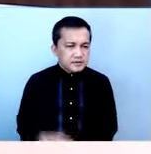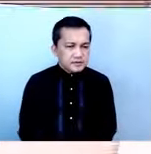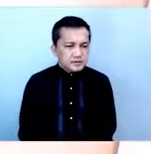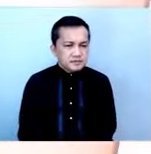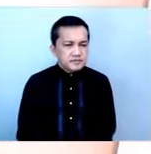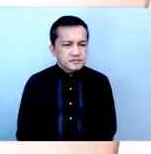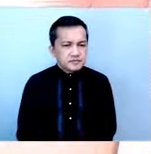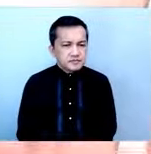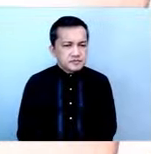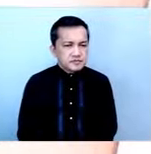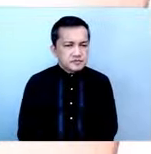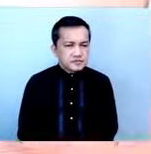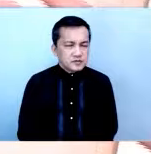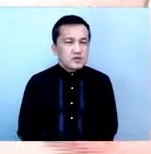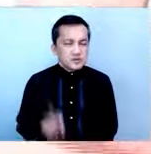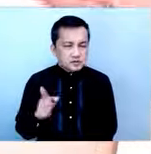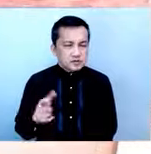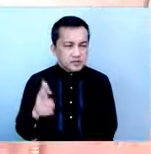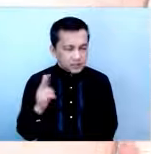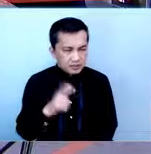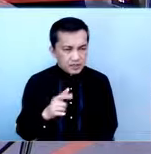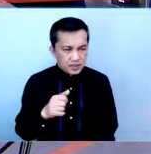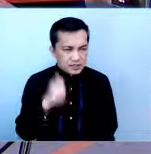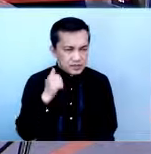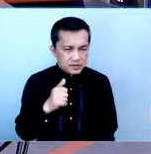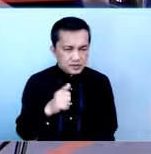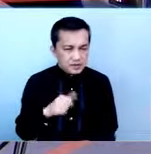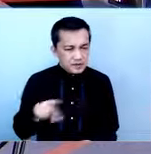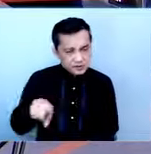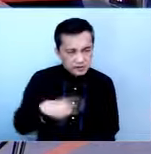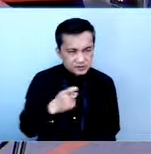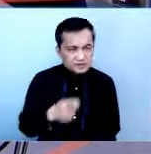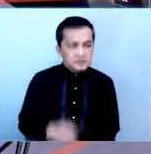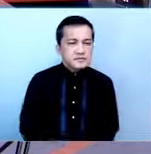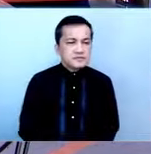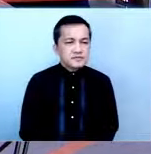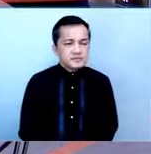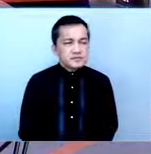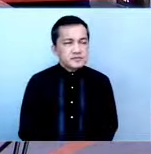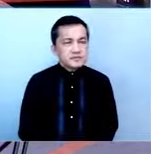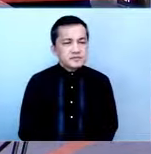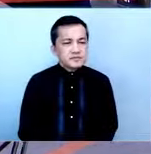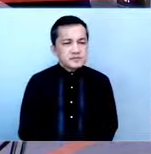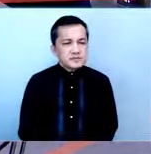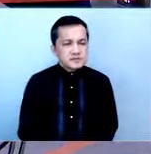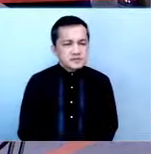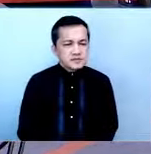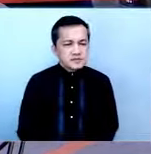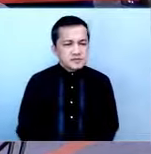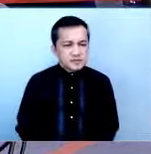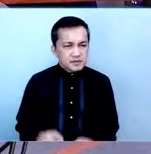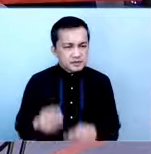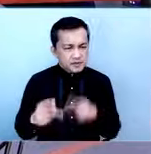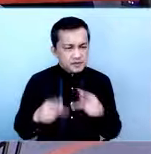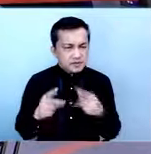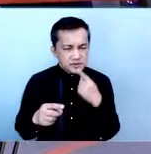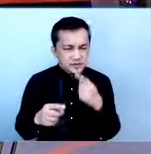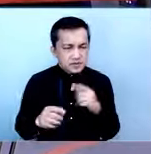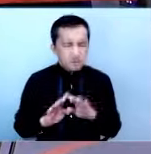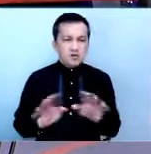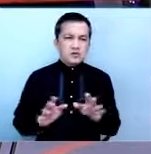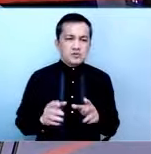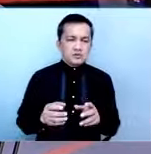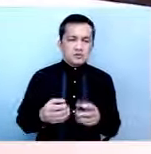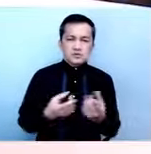yun naman ang pagmamahal nila sa'yo. Ayaw nilang ma-offend ka, ayaw nila. Pero may mga tao din na sasabihin na, huwag mong gawin yun kasi